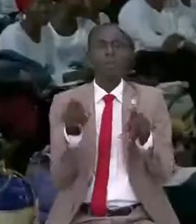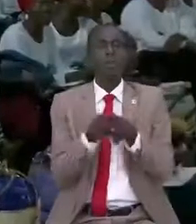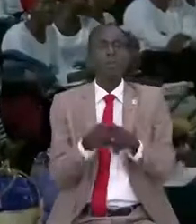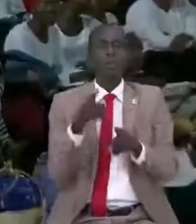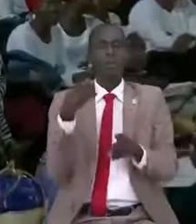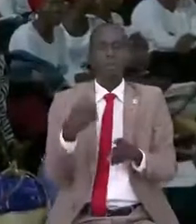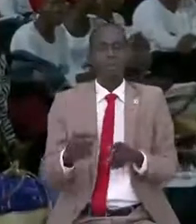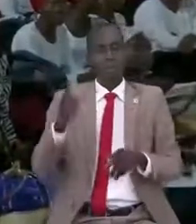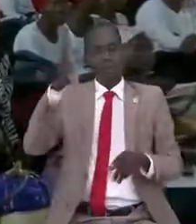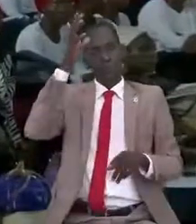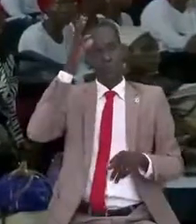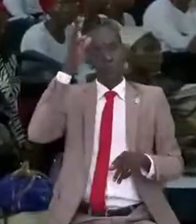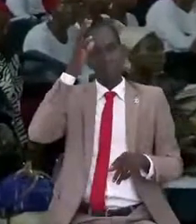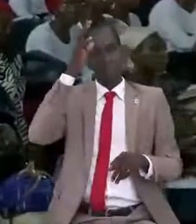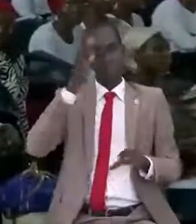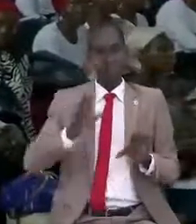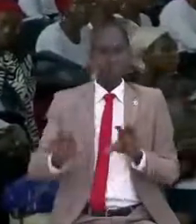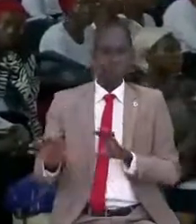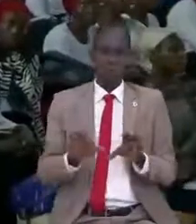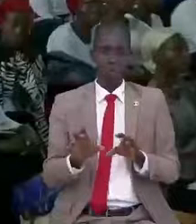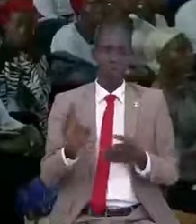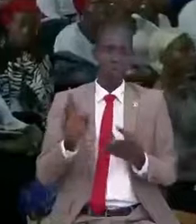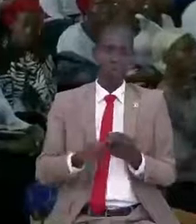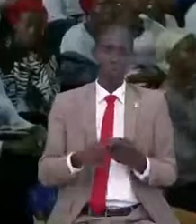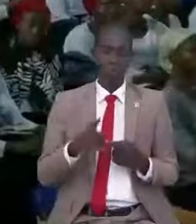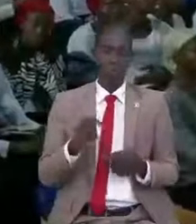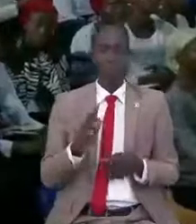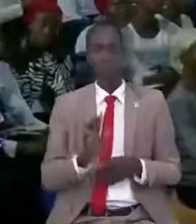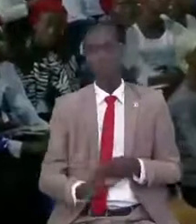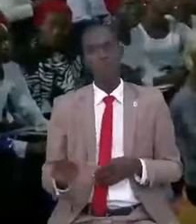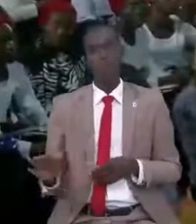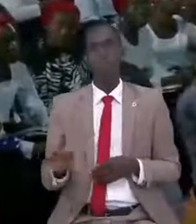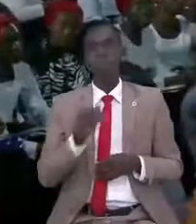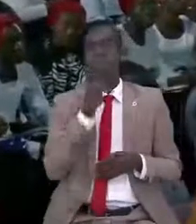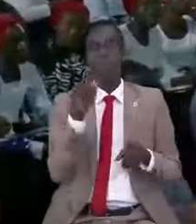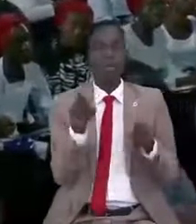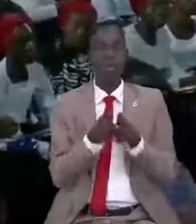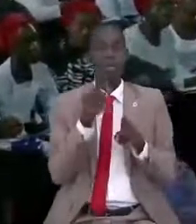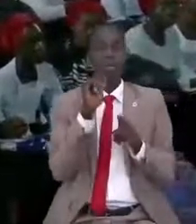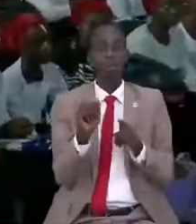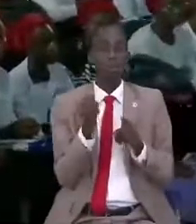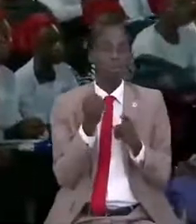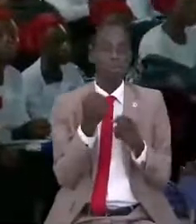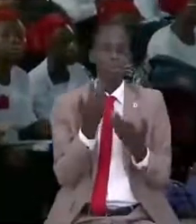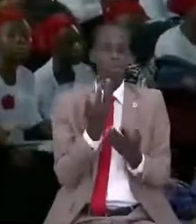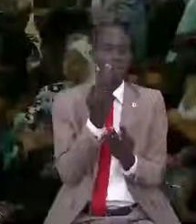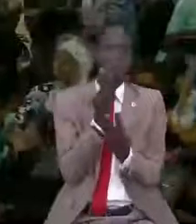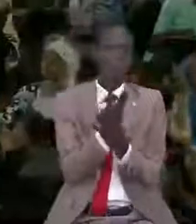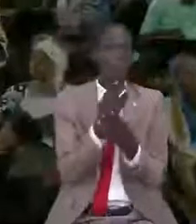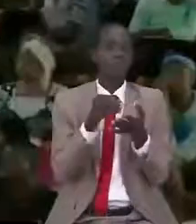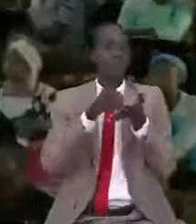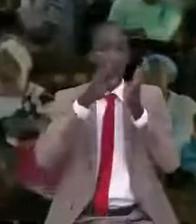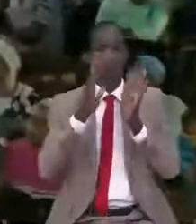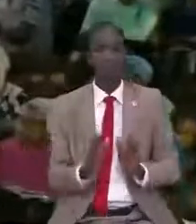Oui, c'est dit ici qu'un père est pour ses enfants. Ce n'est pas comme un